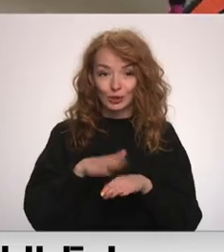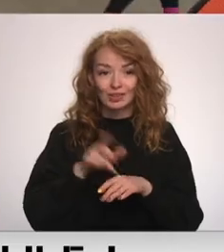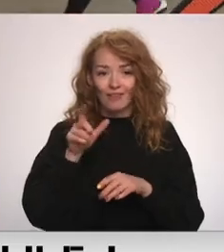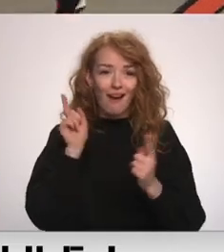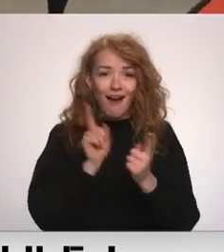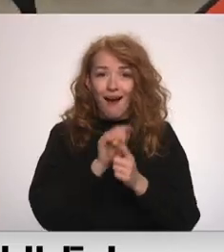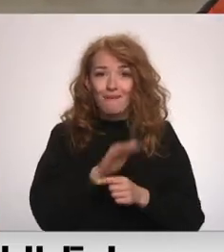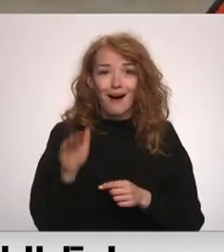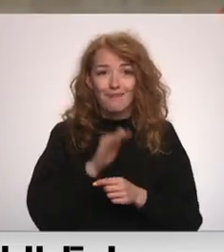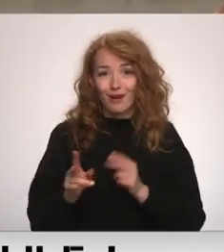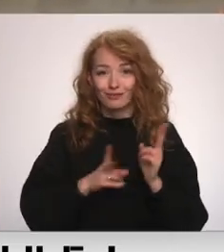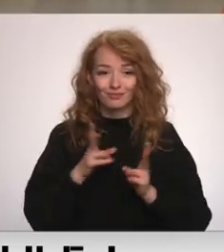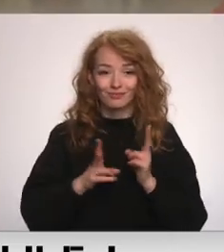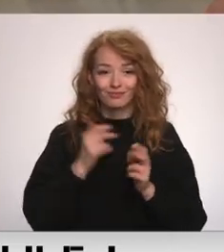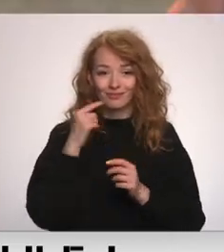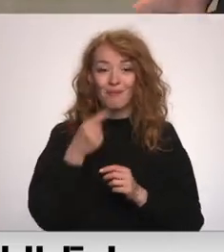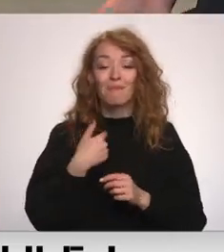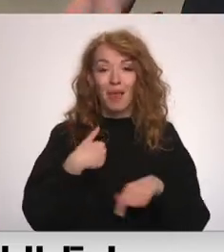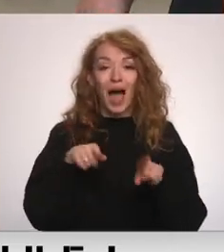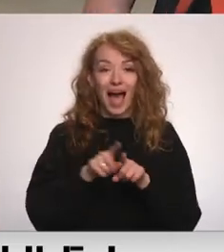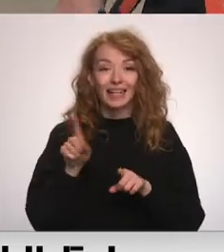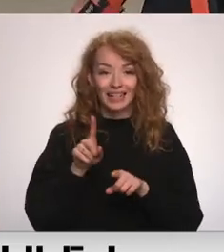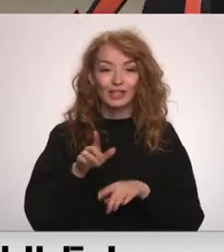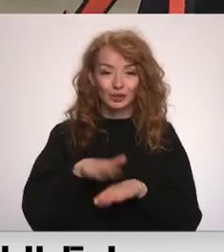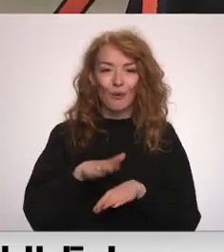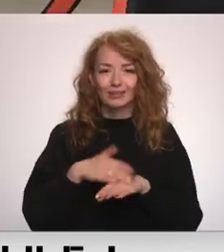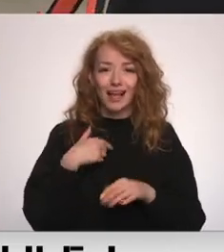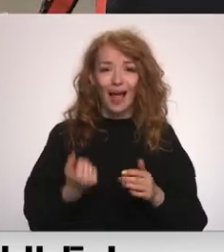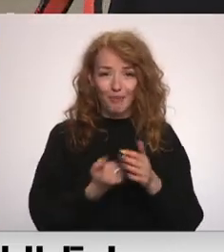pozitīvas emocijas. Man arī ir suns, un es arī esmu par suņiem.